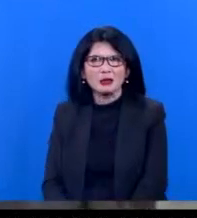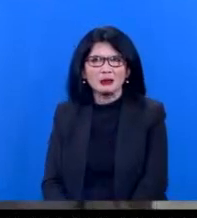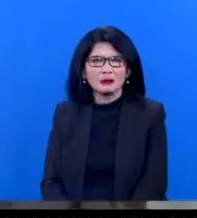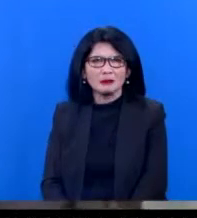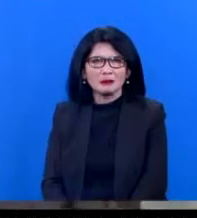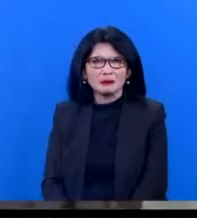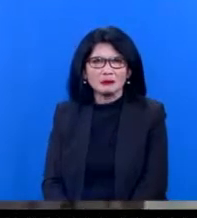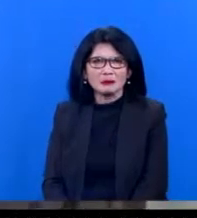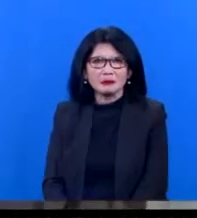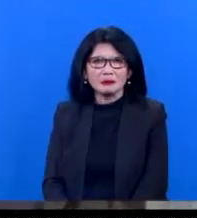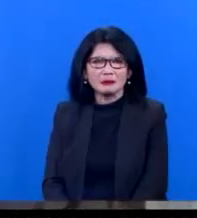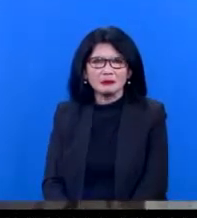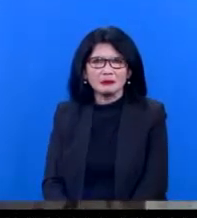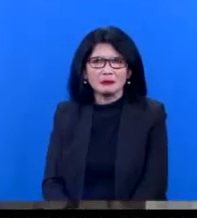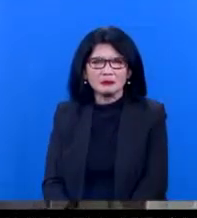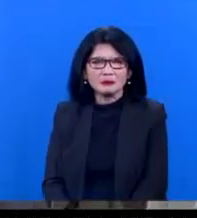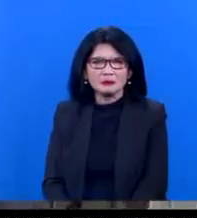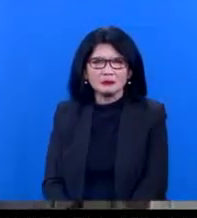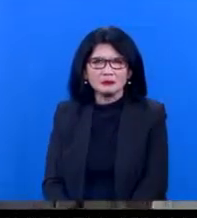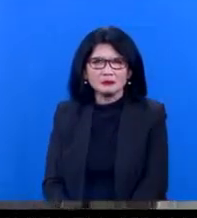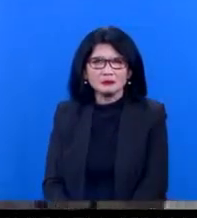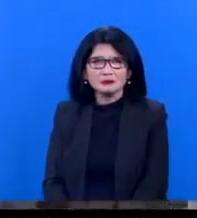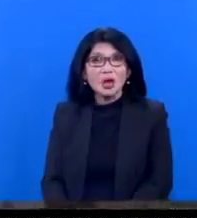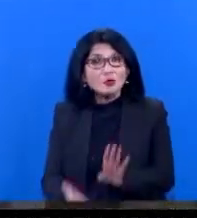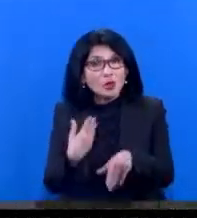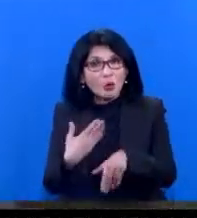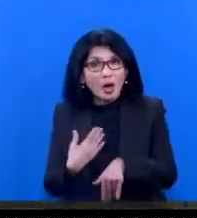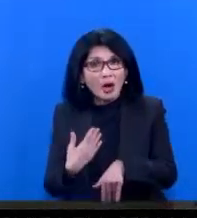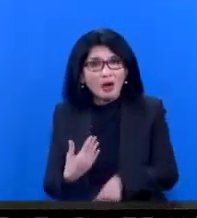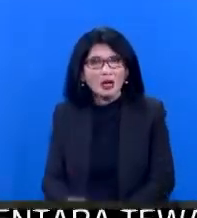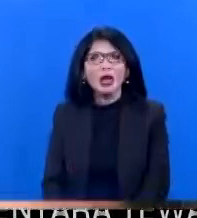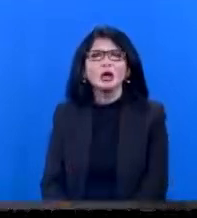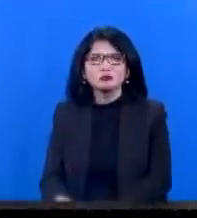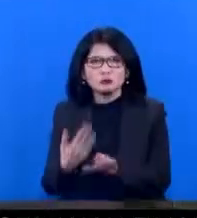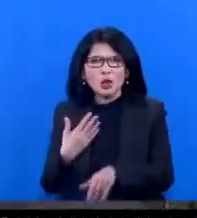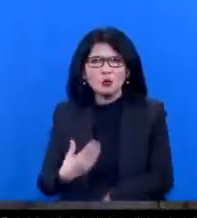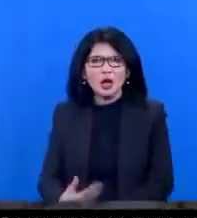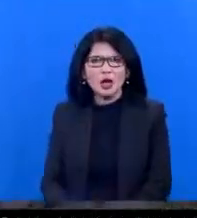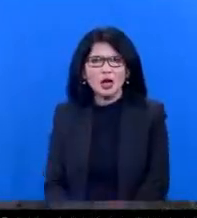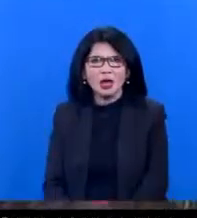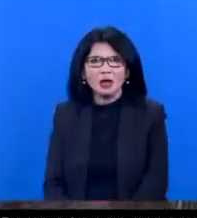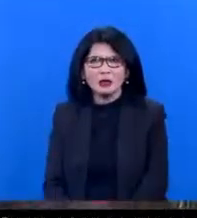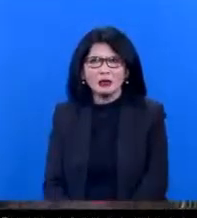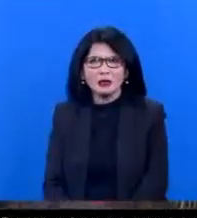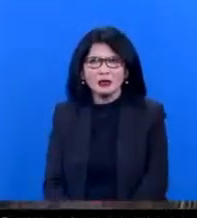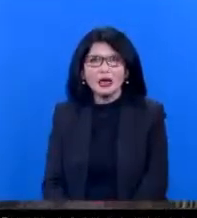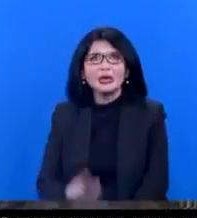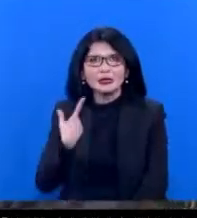hebat udah sering melakukan bumi Iya sering dia belum meresahkan warga sini